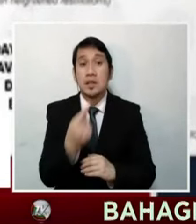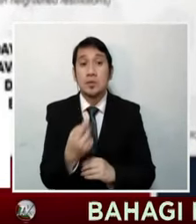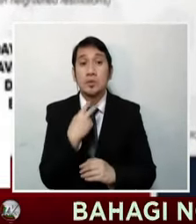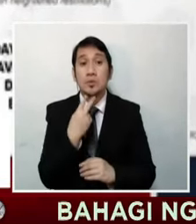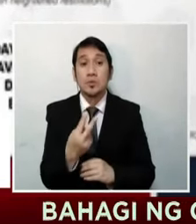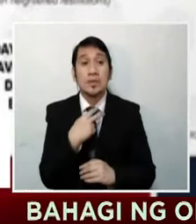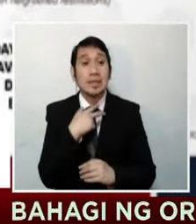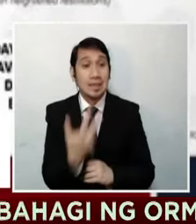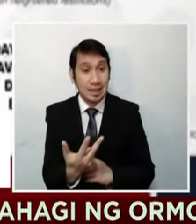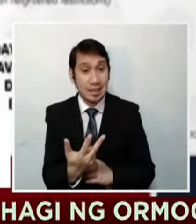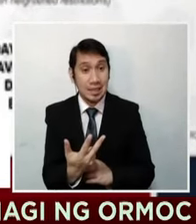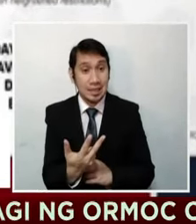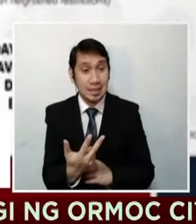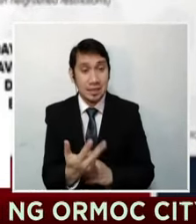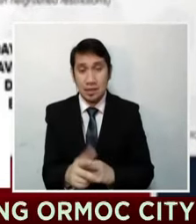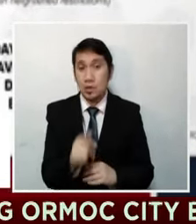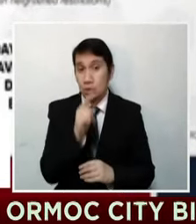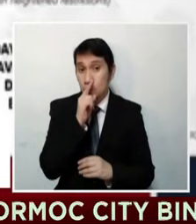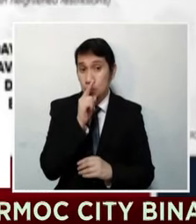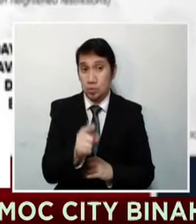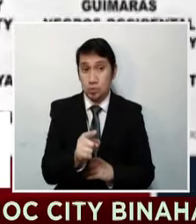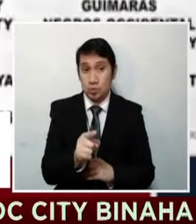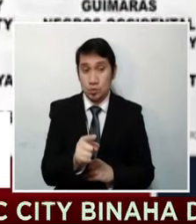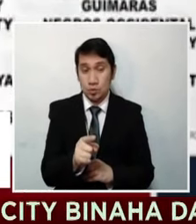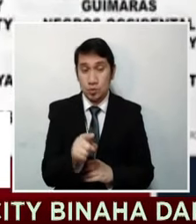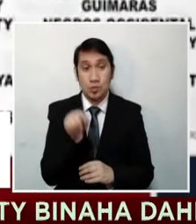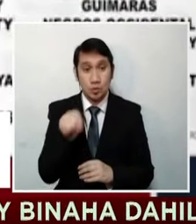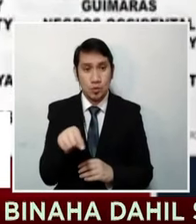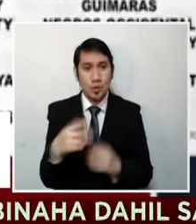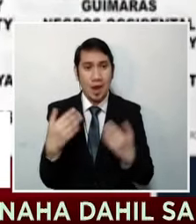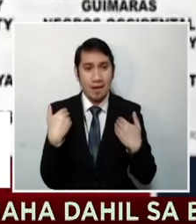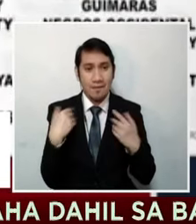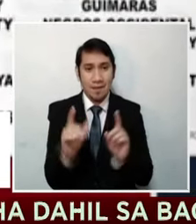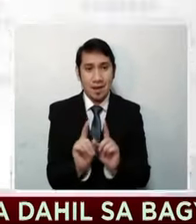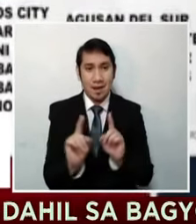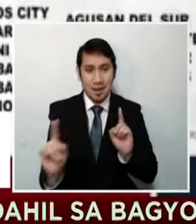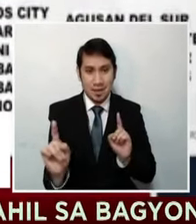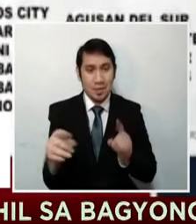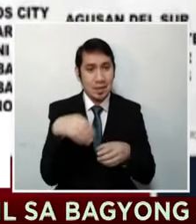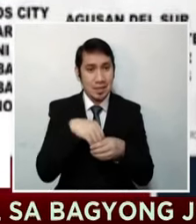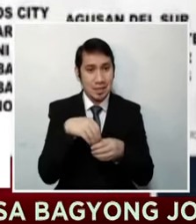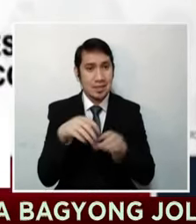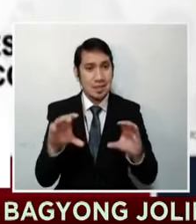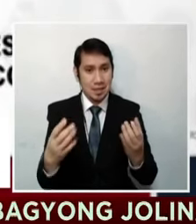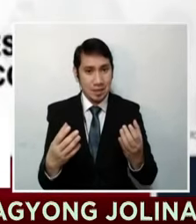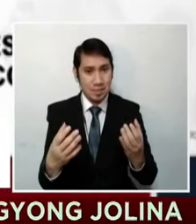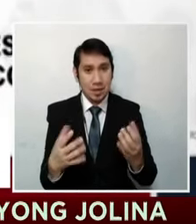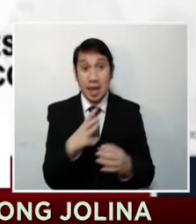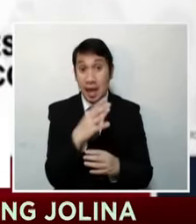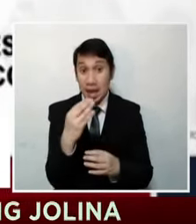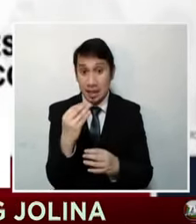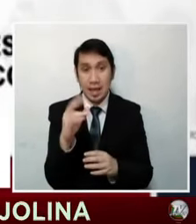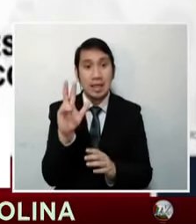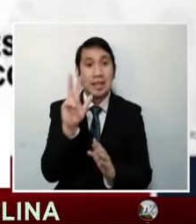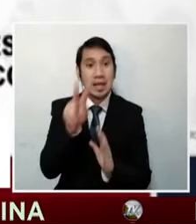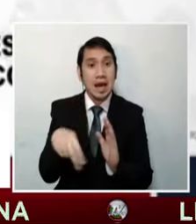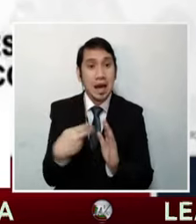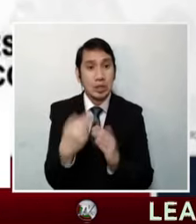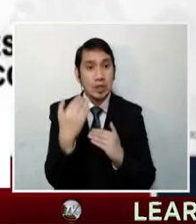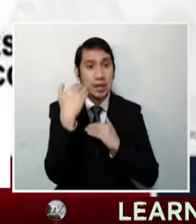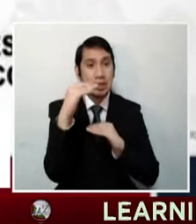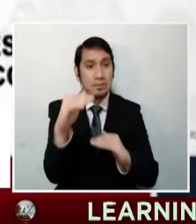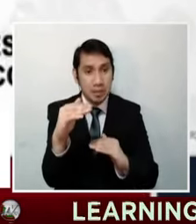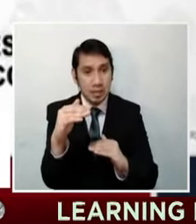para maisiguro yung physical distancing inside the classroom. At 3 oras lamang po